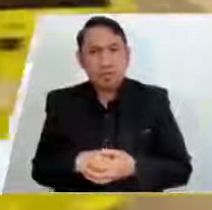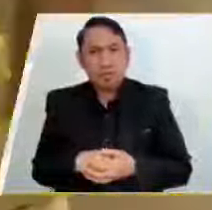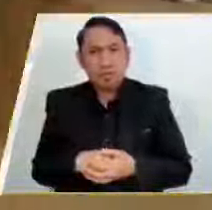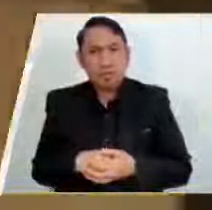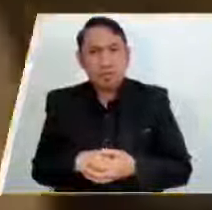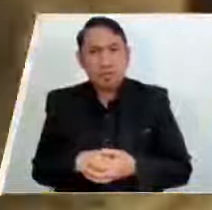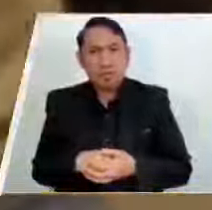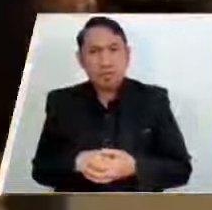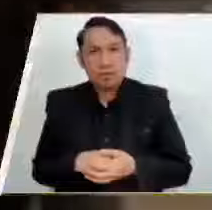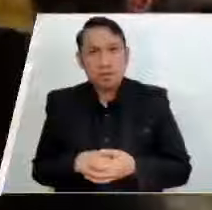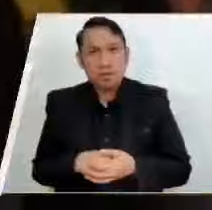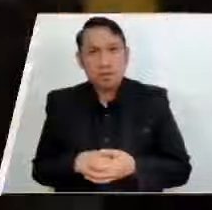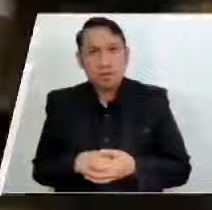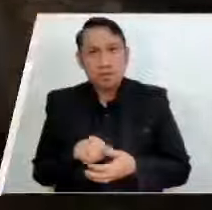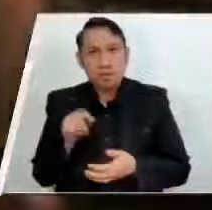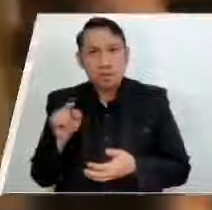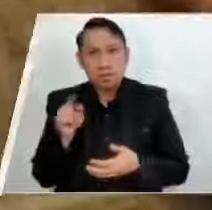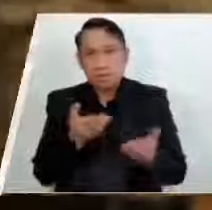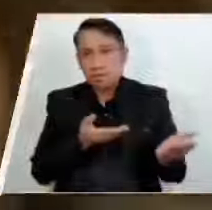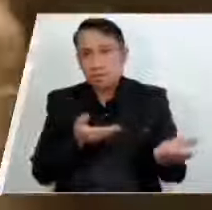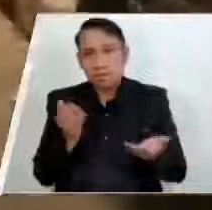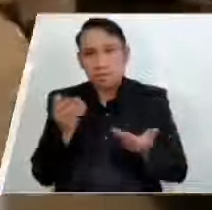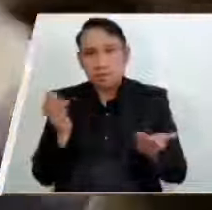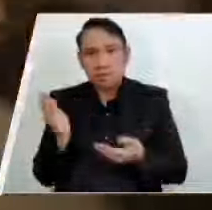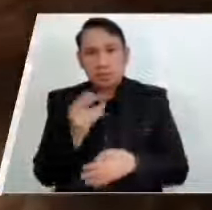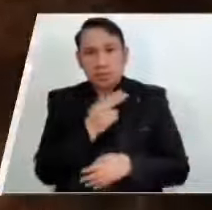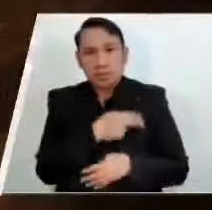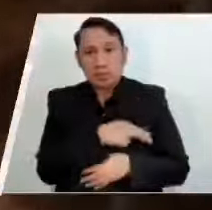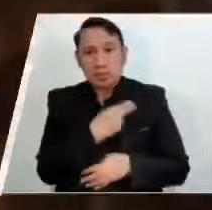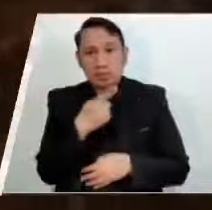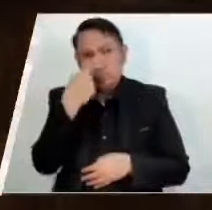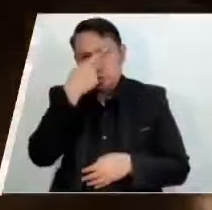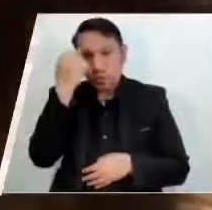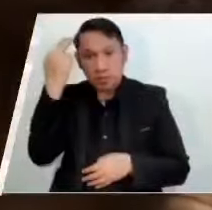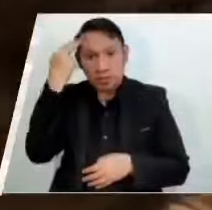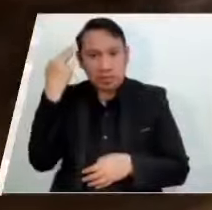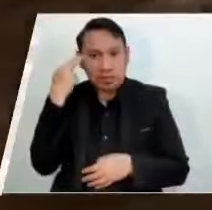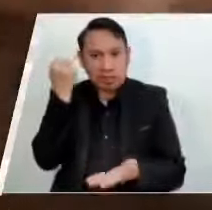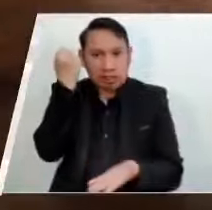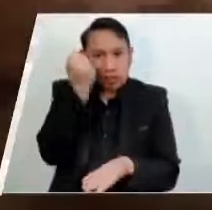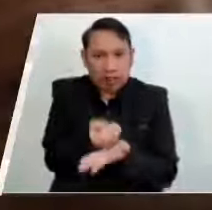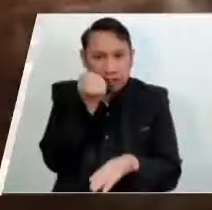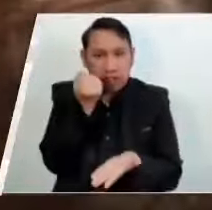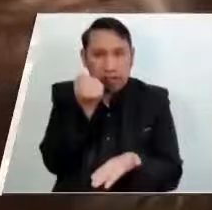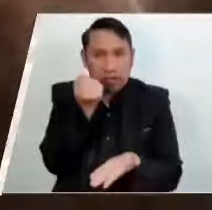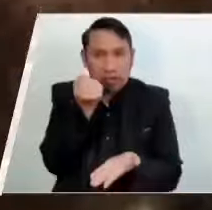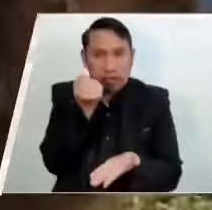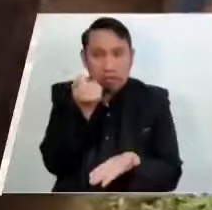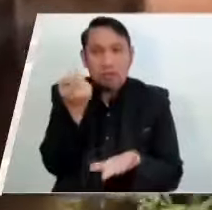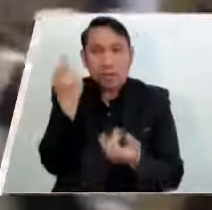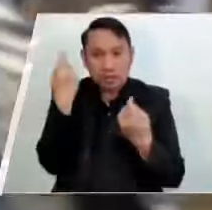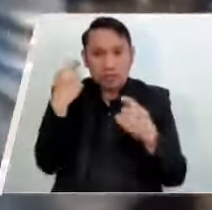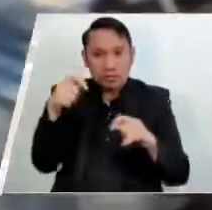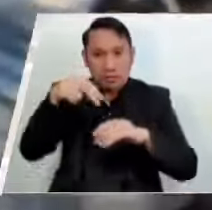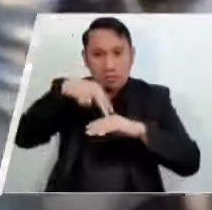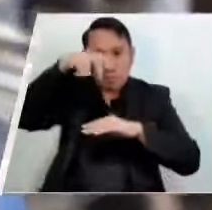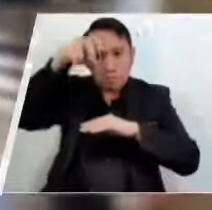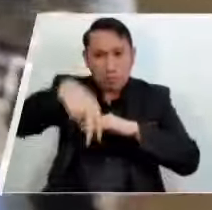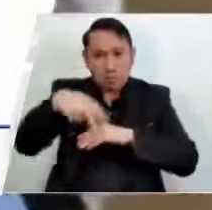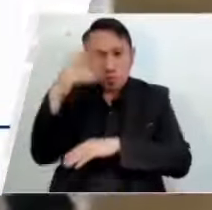Isinugod din sa ospital ang debotong ito na malubaan lagay matapos daw mabagok ang ulo nang mahulog sa puno at subukang sumampa sa andas. Masama